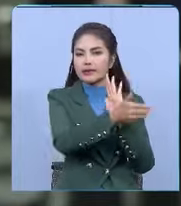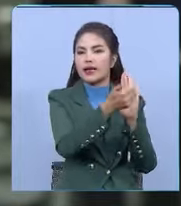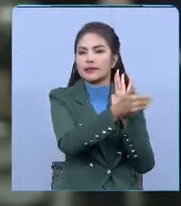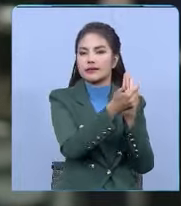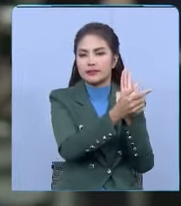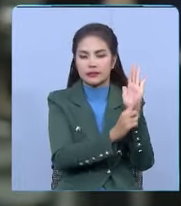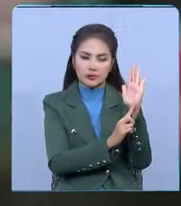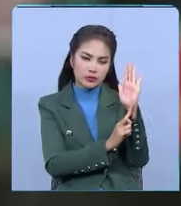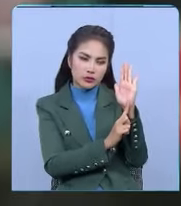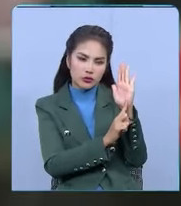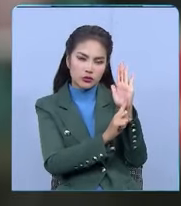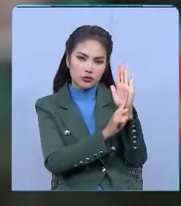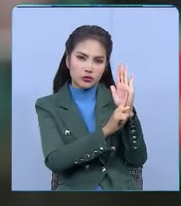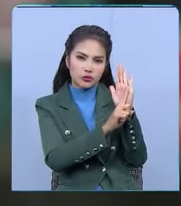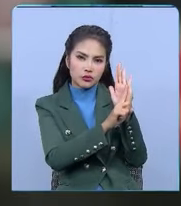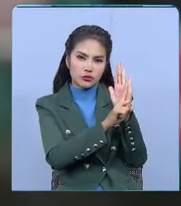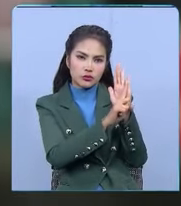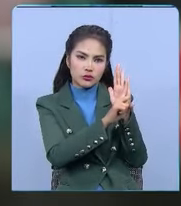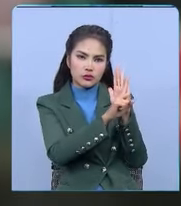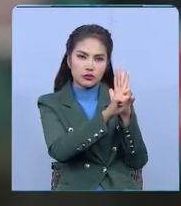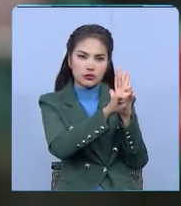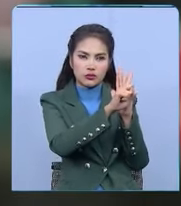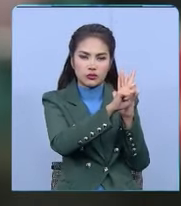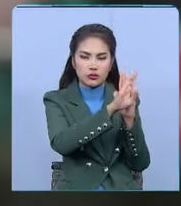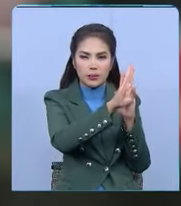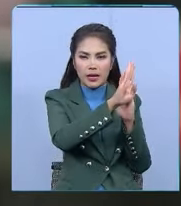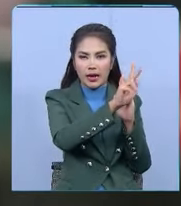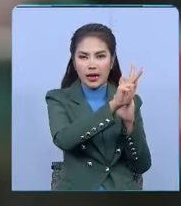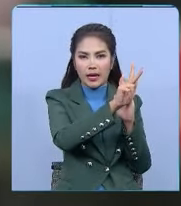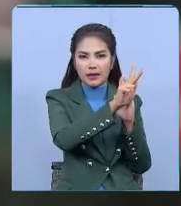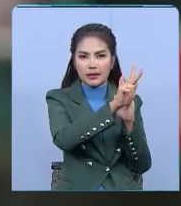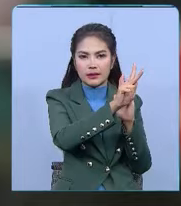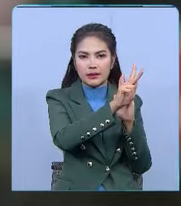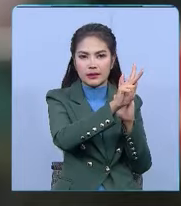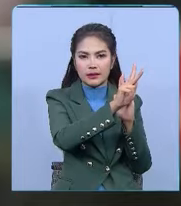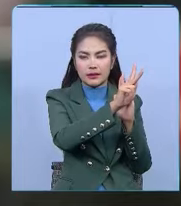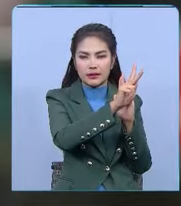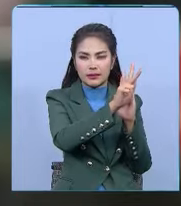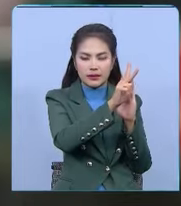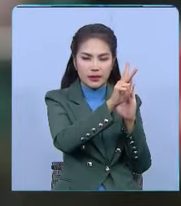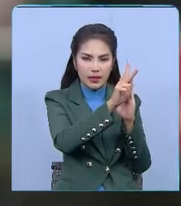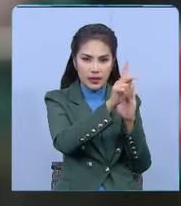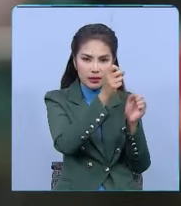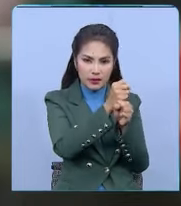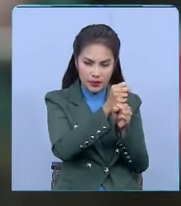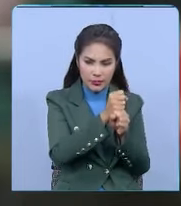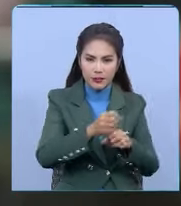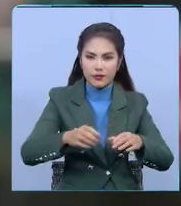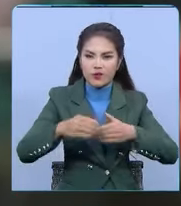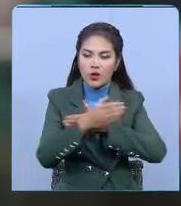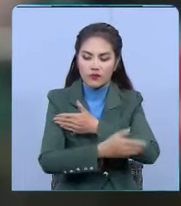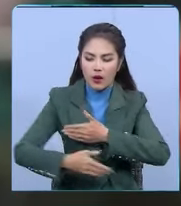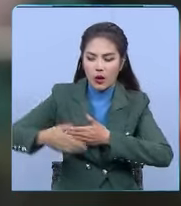บกว่าจังหวัดนะครับไปถึงบึงกาฬเลยไปออกบึงกาฬเลยเพื่อที่จะทำรถไฟความเร็วสูงทาง